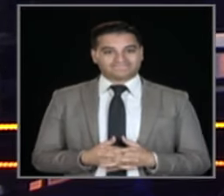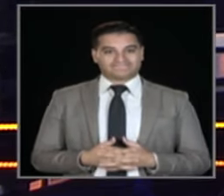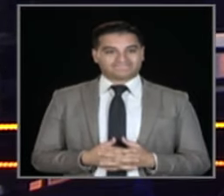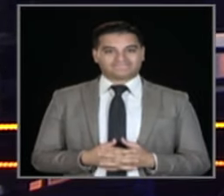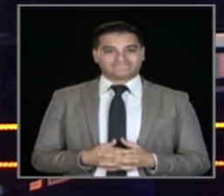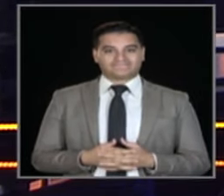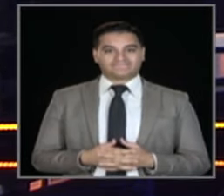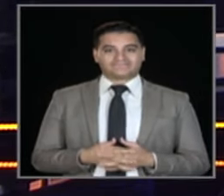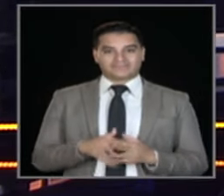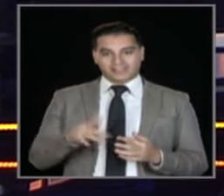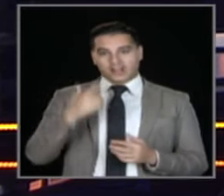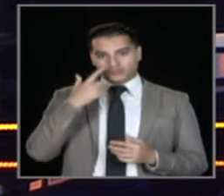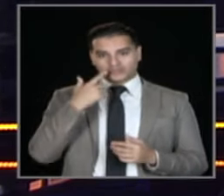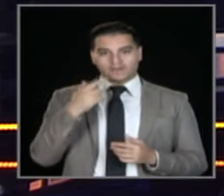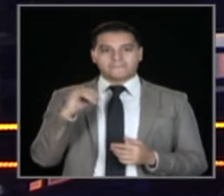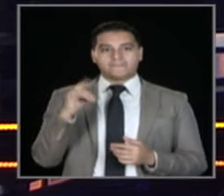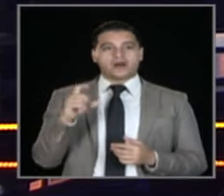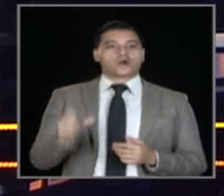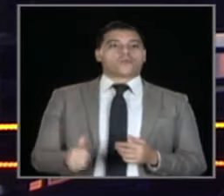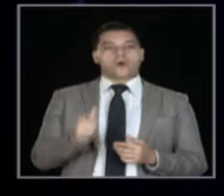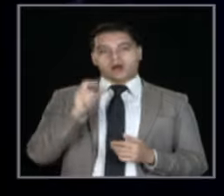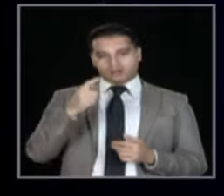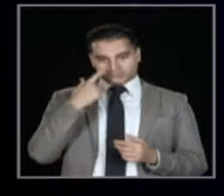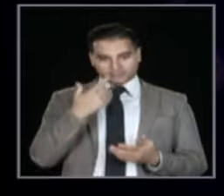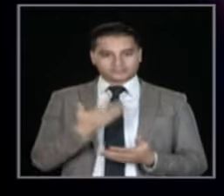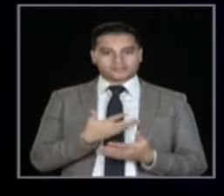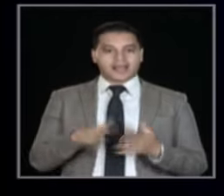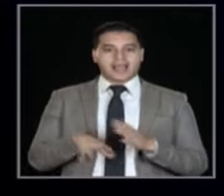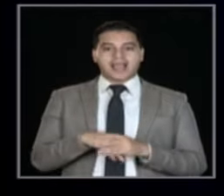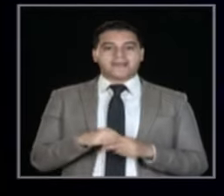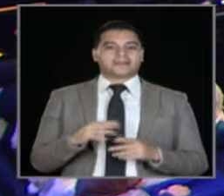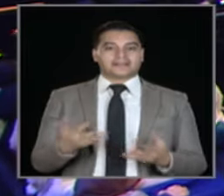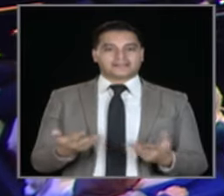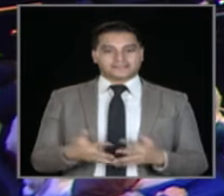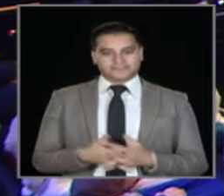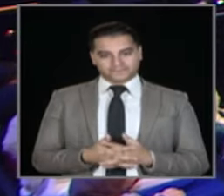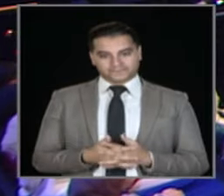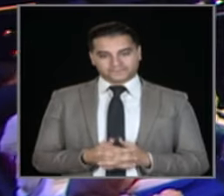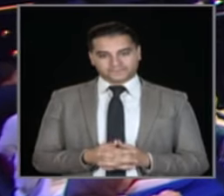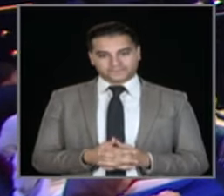طيب سليم، عايزين مروان ينضم لينا، هنشوف مروان هيعمل إيه.